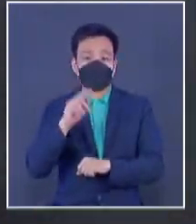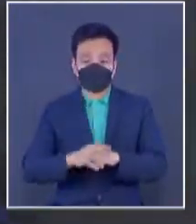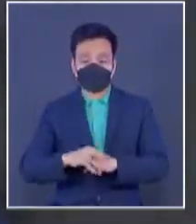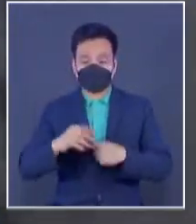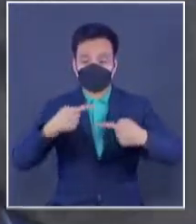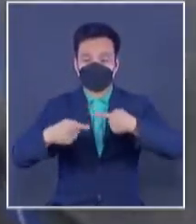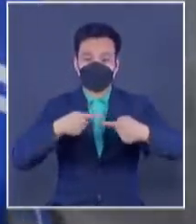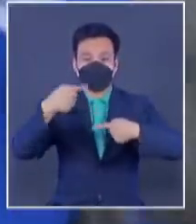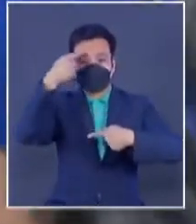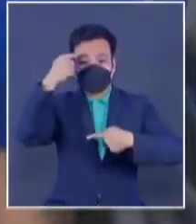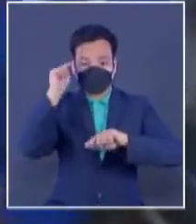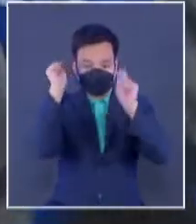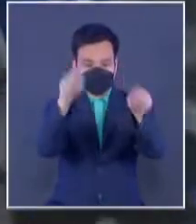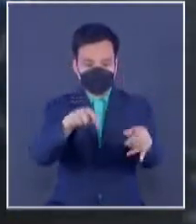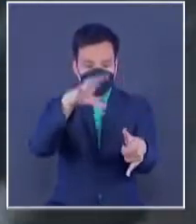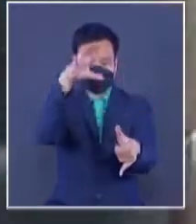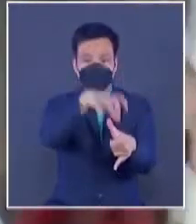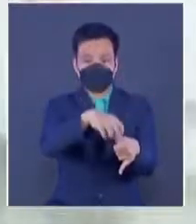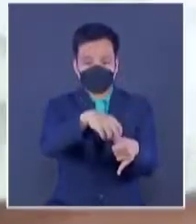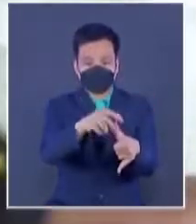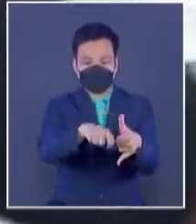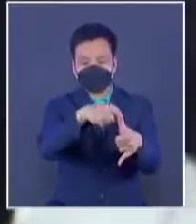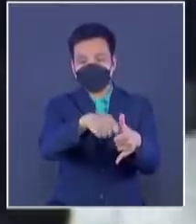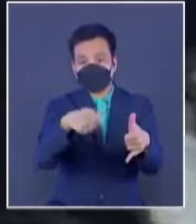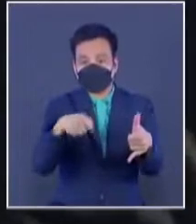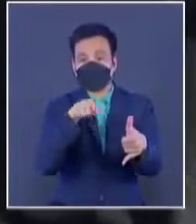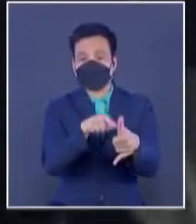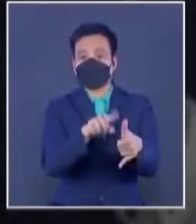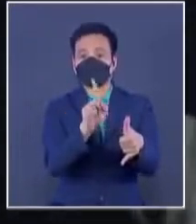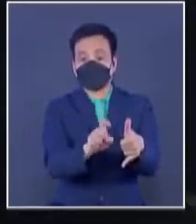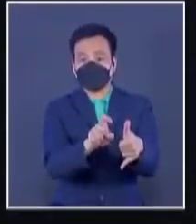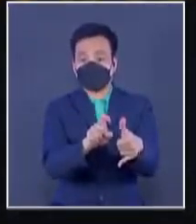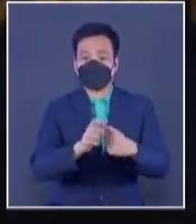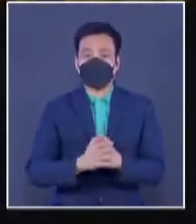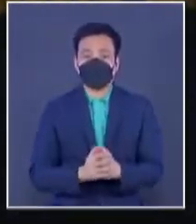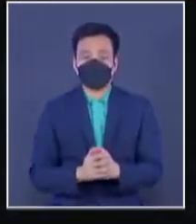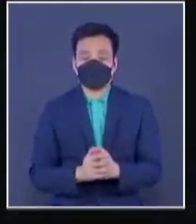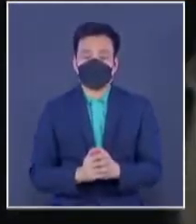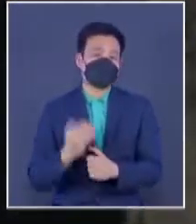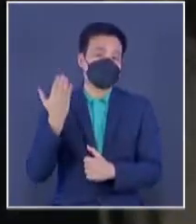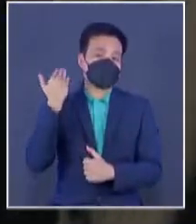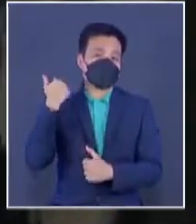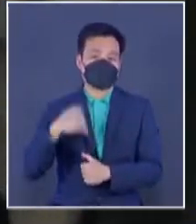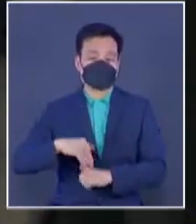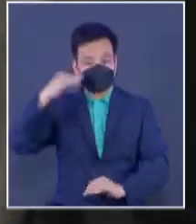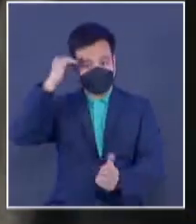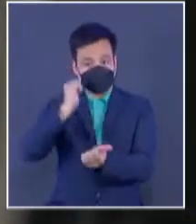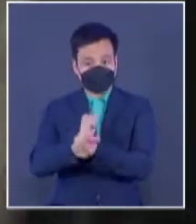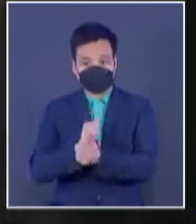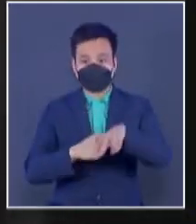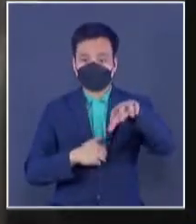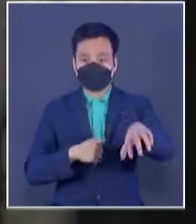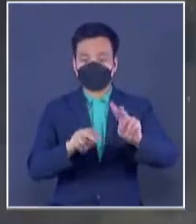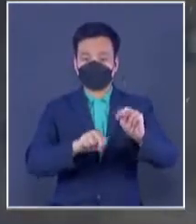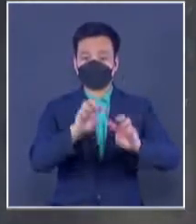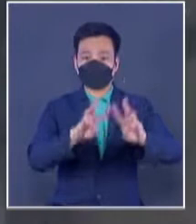ศ์หรือว่านายมาวินนะครับจนกระทั่งผู้ต้องหาคดียาเสพติดเนี่ยเสียชีวิตเหตุการณ์เกิดขึ้นที่สภ.เมืองนครสวรรค์เมื่อวันที่5 สิงหาคมที่